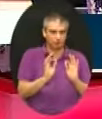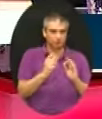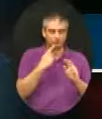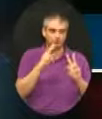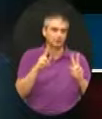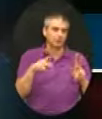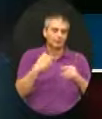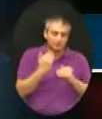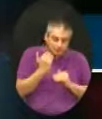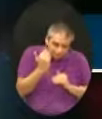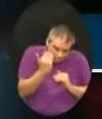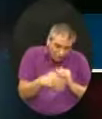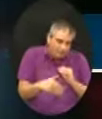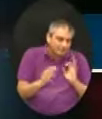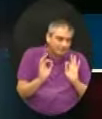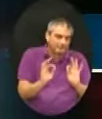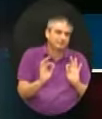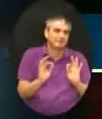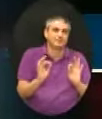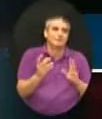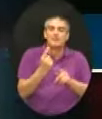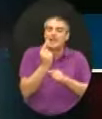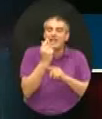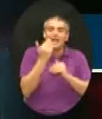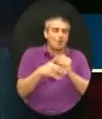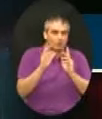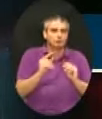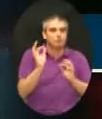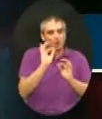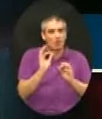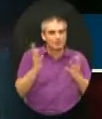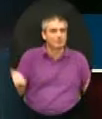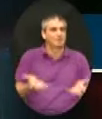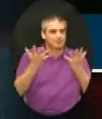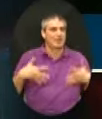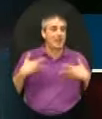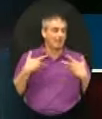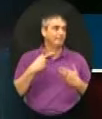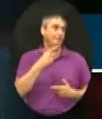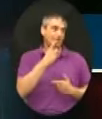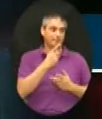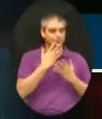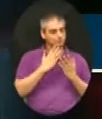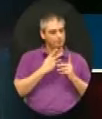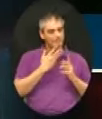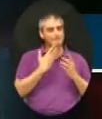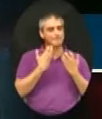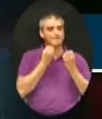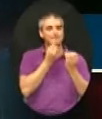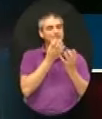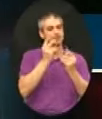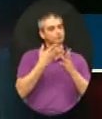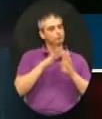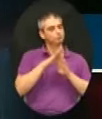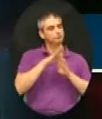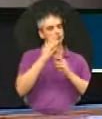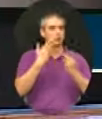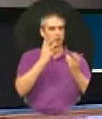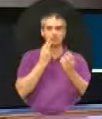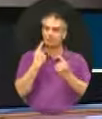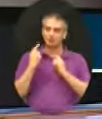אומרות, זה הישורת האחרונה, זה ממש הרגעים האחרונים שאפשר עוד להלהיב את ה... ככה מחדדים את המסרים okay. שלהם לבייס שלהם,